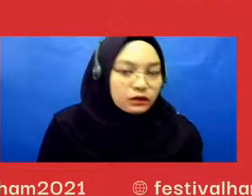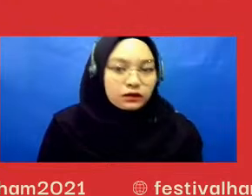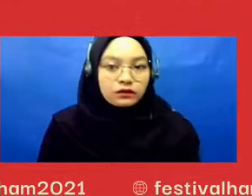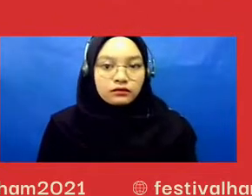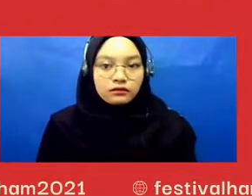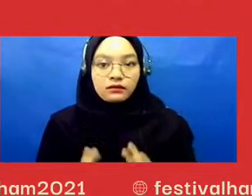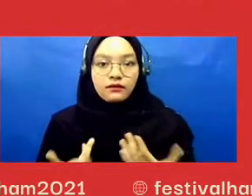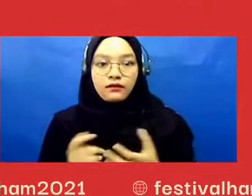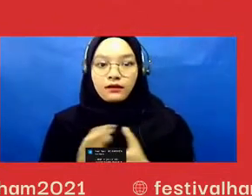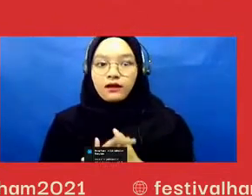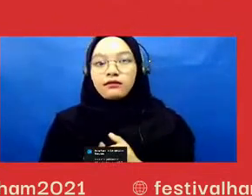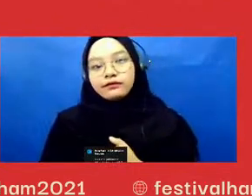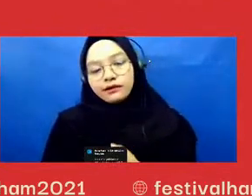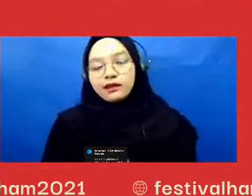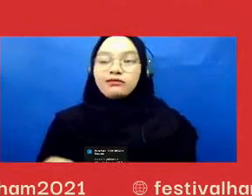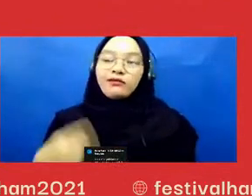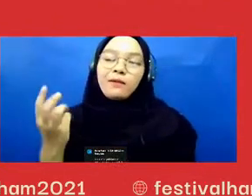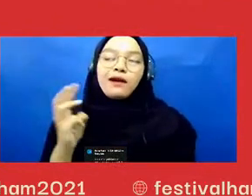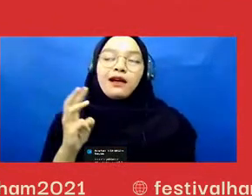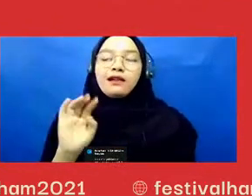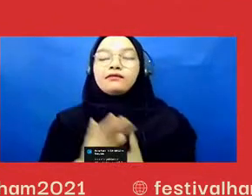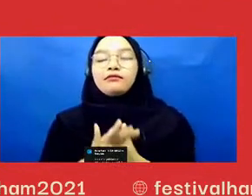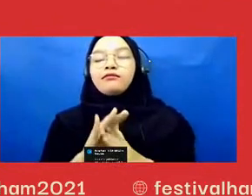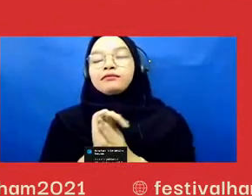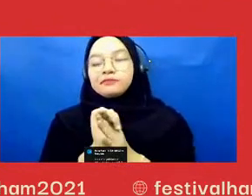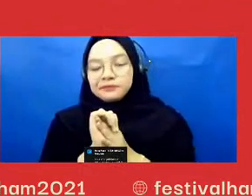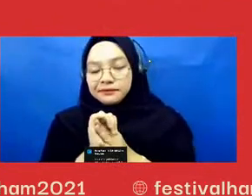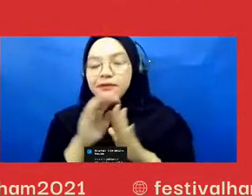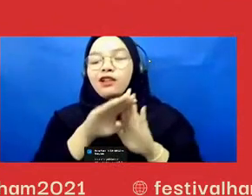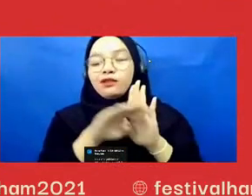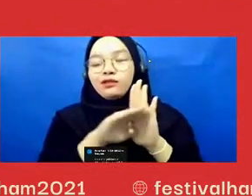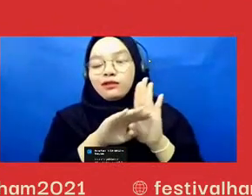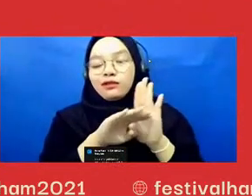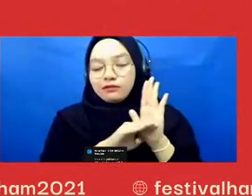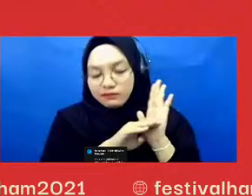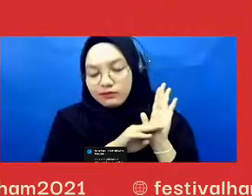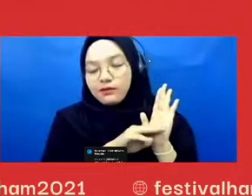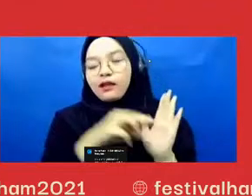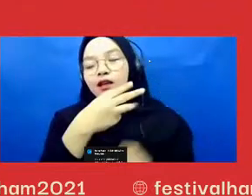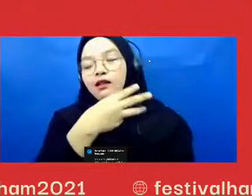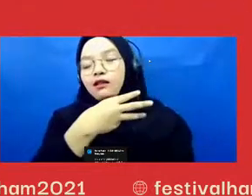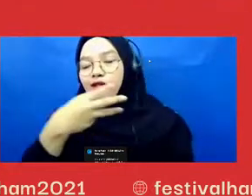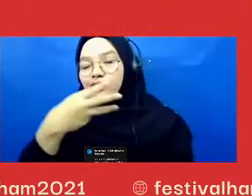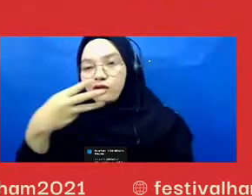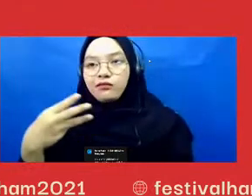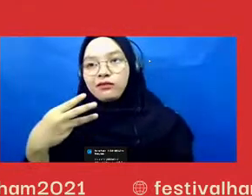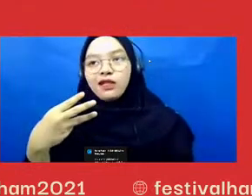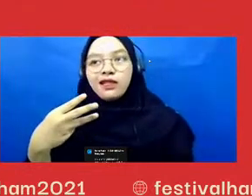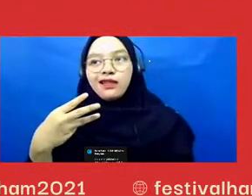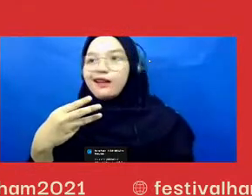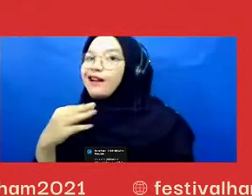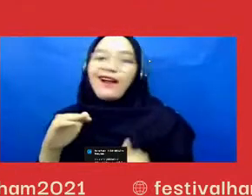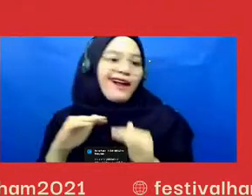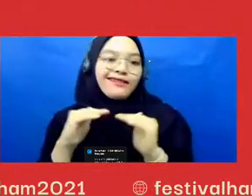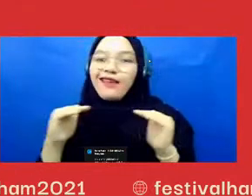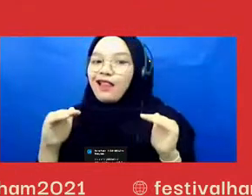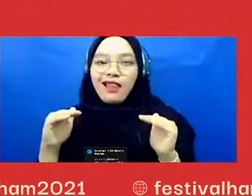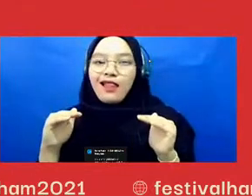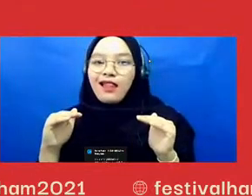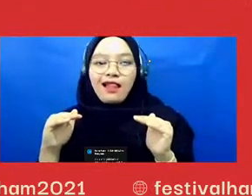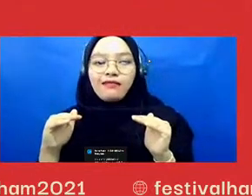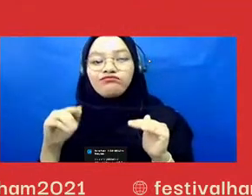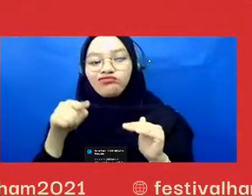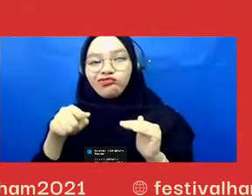Unjust economic policies. Nah, ada kebijakan yang tidak adil. Dan itu